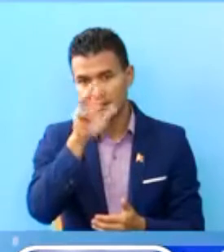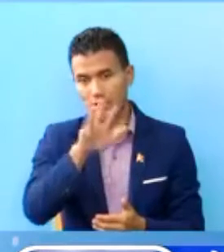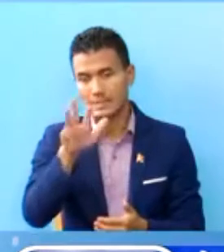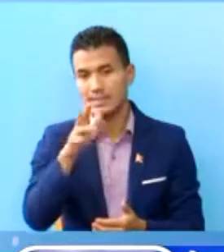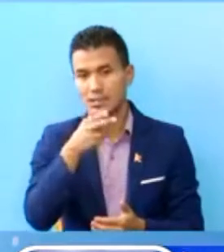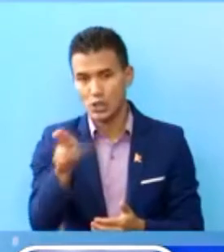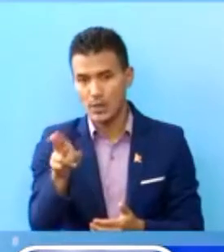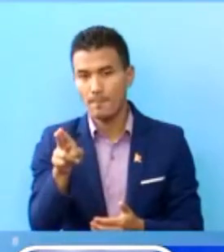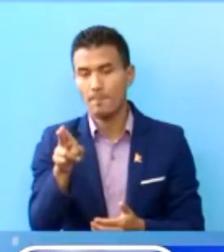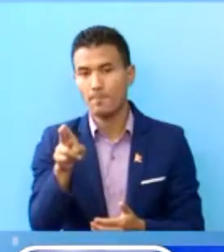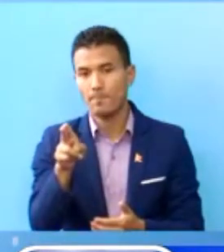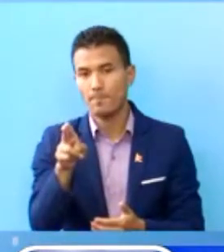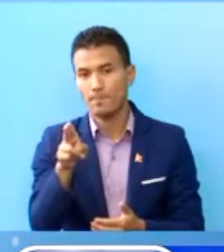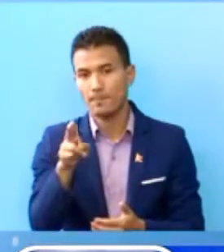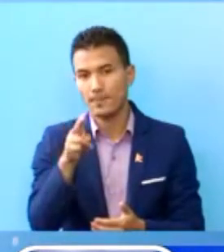7,479 जना यानी